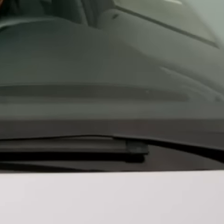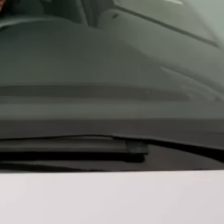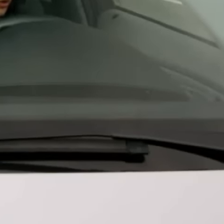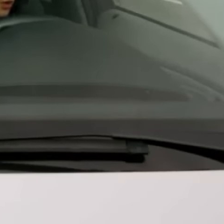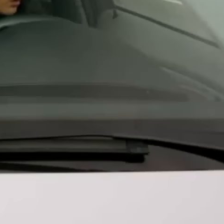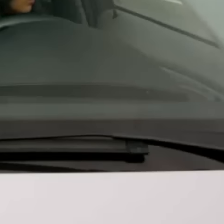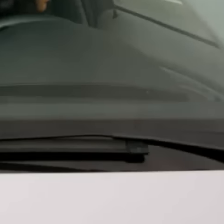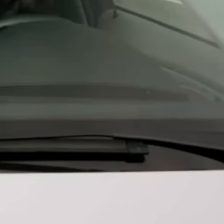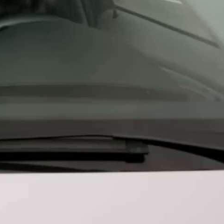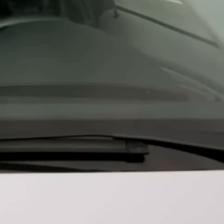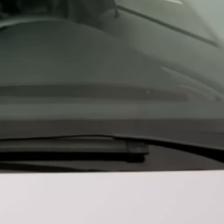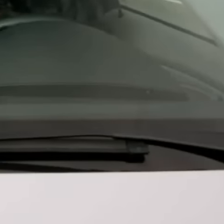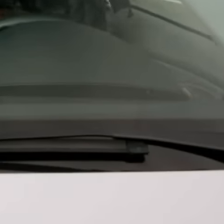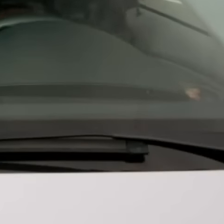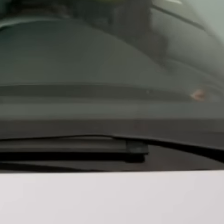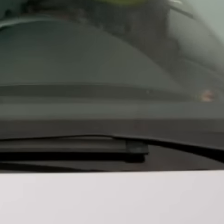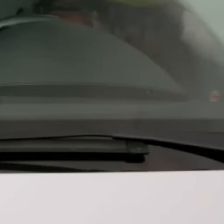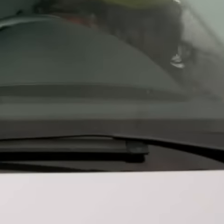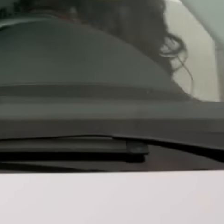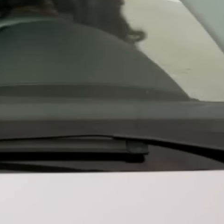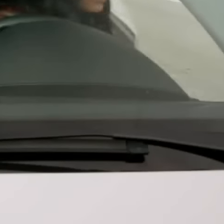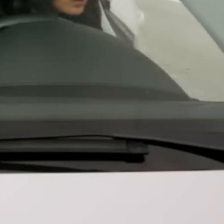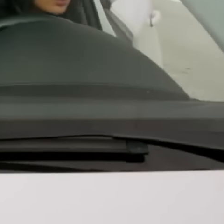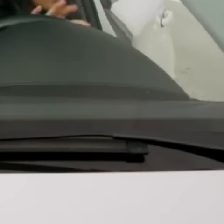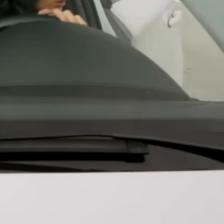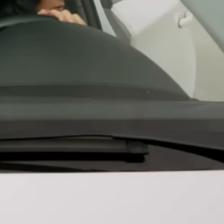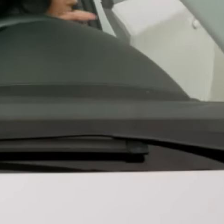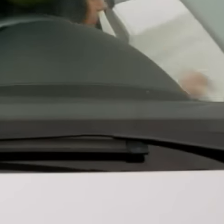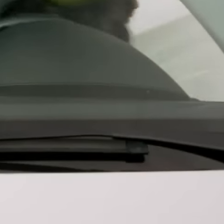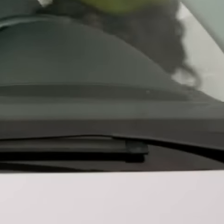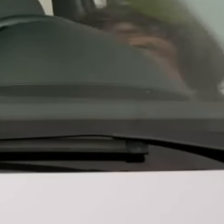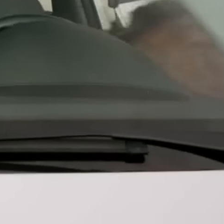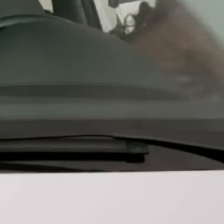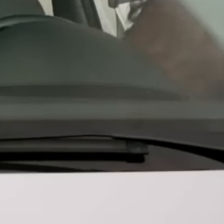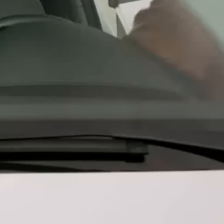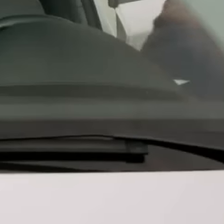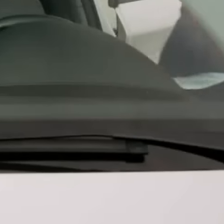Metin arka koltuktan aşağı inerken Aylin kemerini çözdü. Dikkat edin ha.